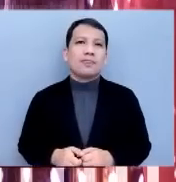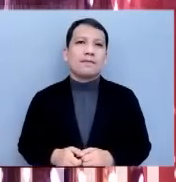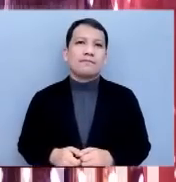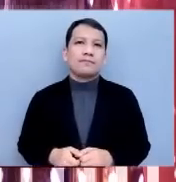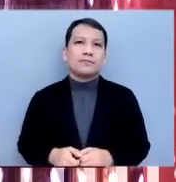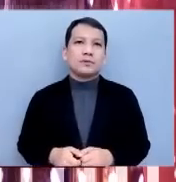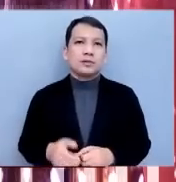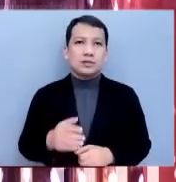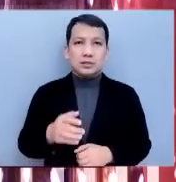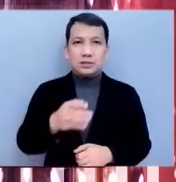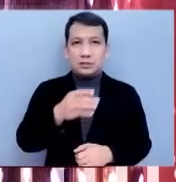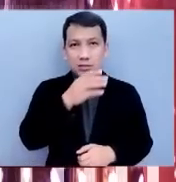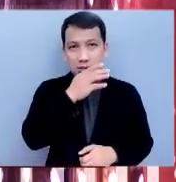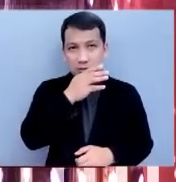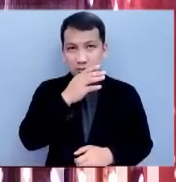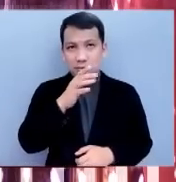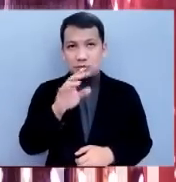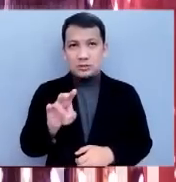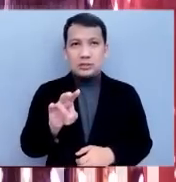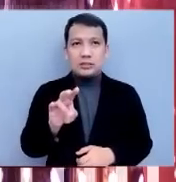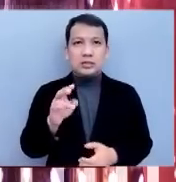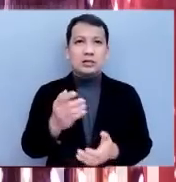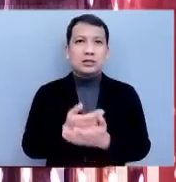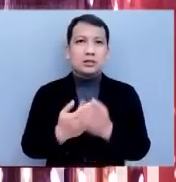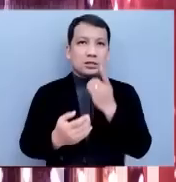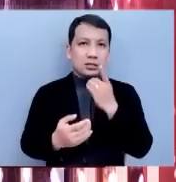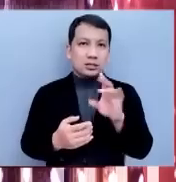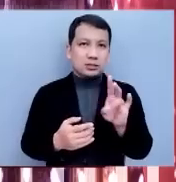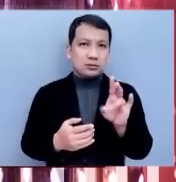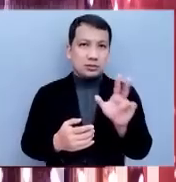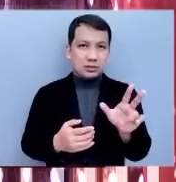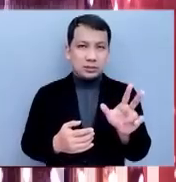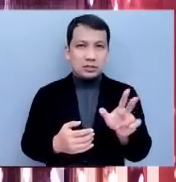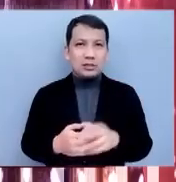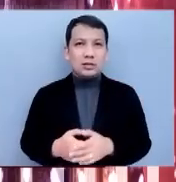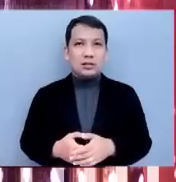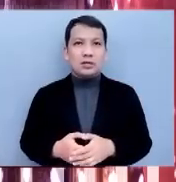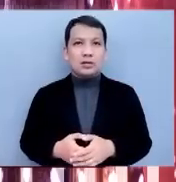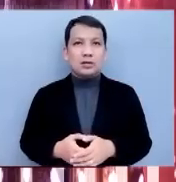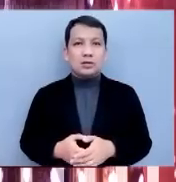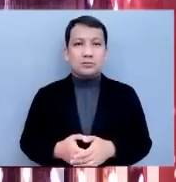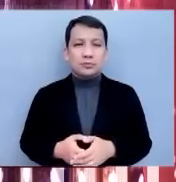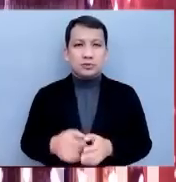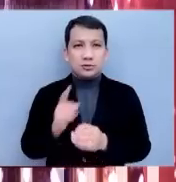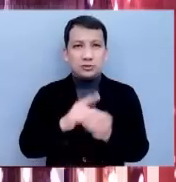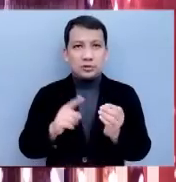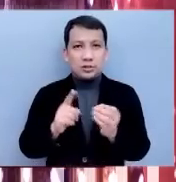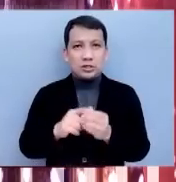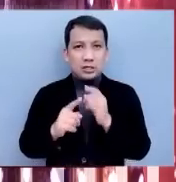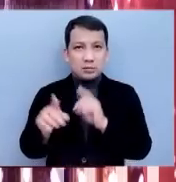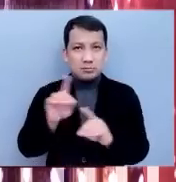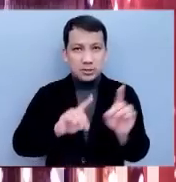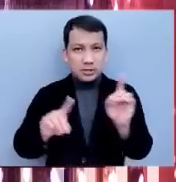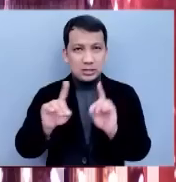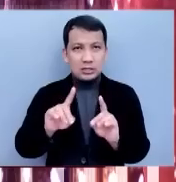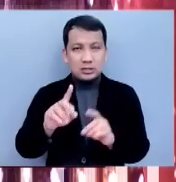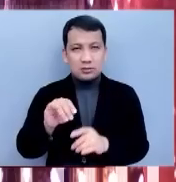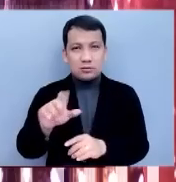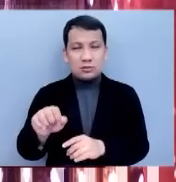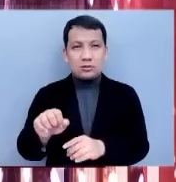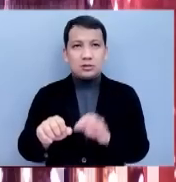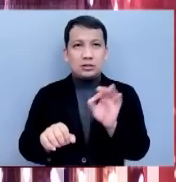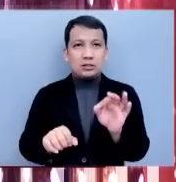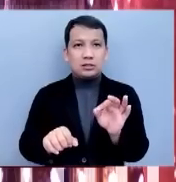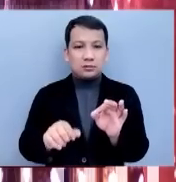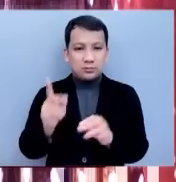Breakfast 7, lunch noon, dinner 7:30. Hango sa isang mystery drama novel ang 9 Perfect